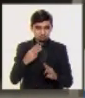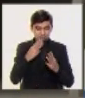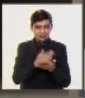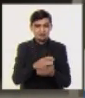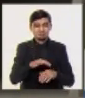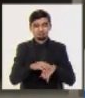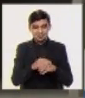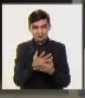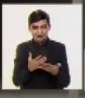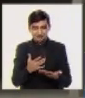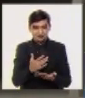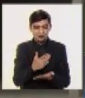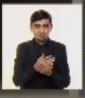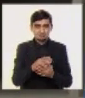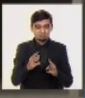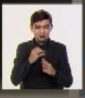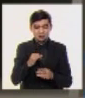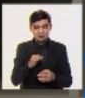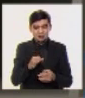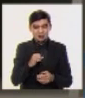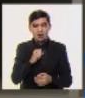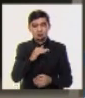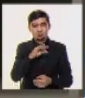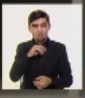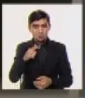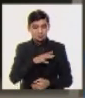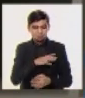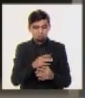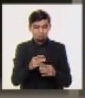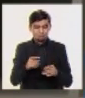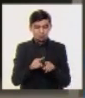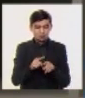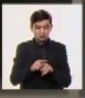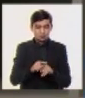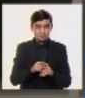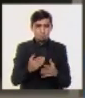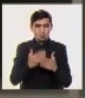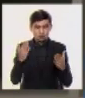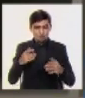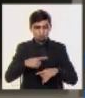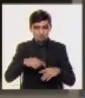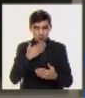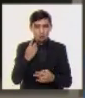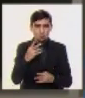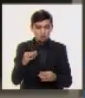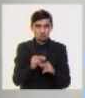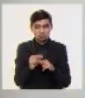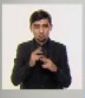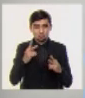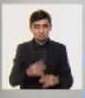кистей разной площади. В целом ожоги относительно на небольшой площади, но все-таки требуют